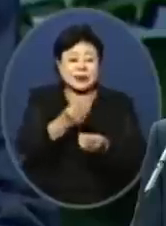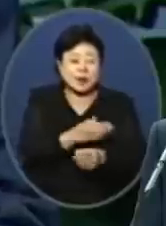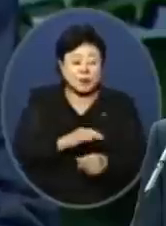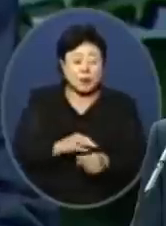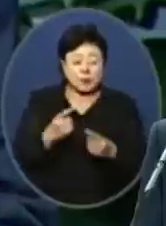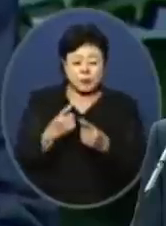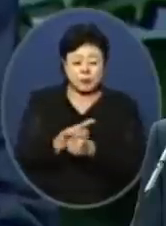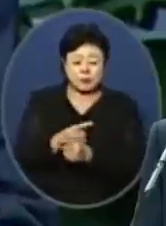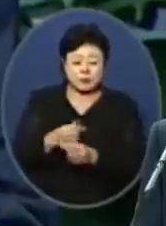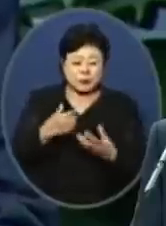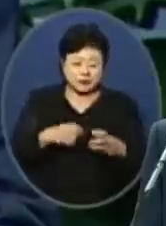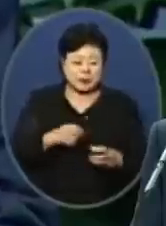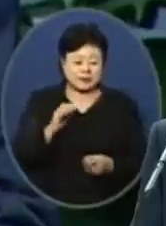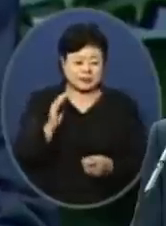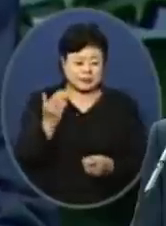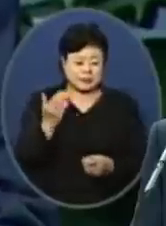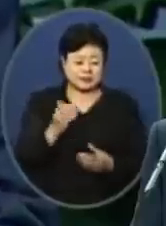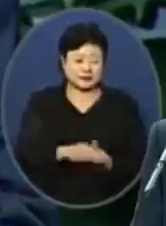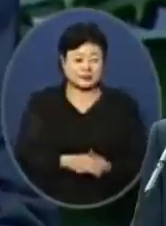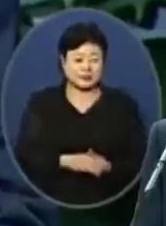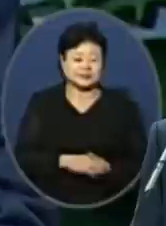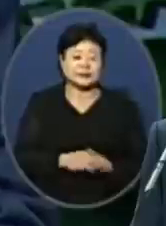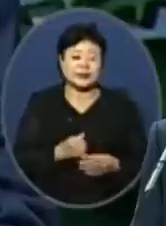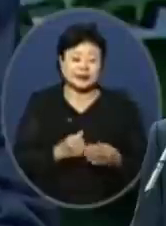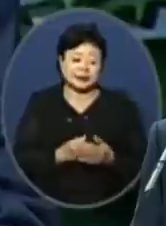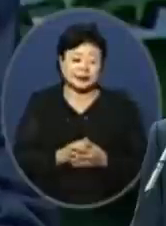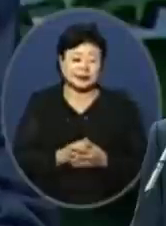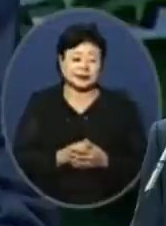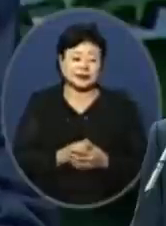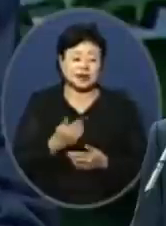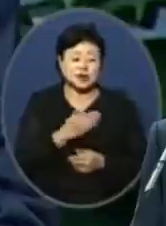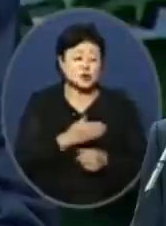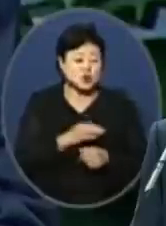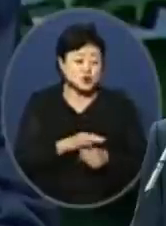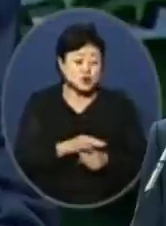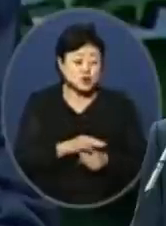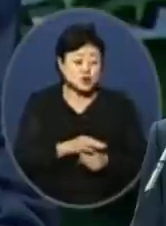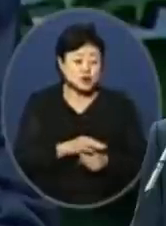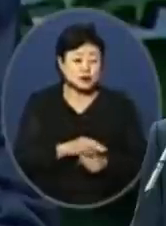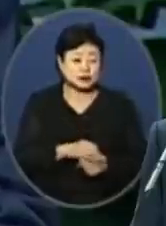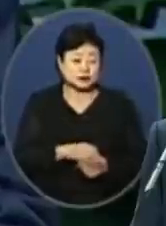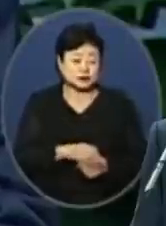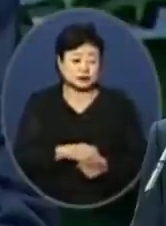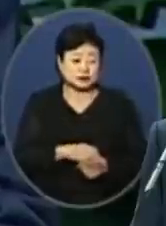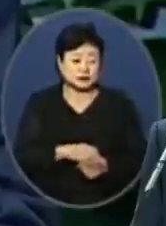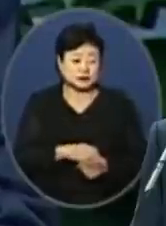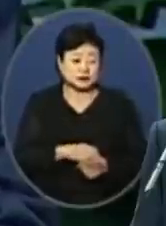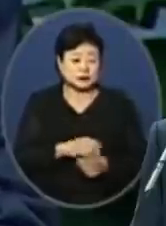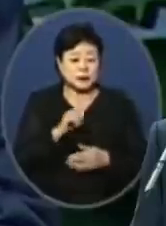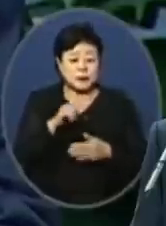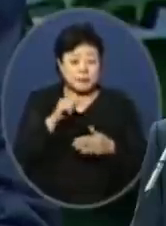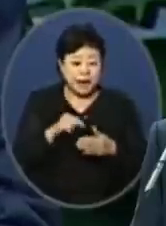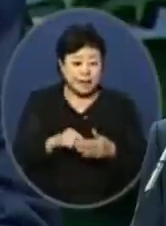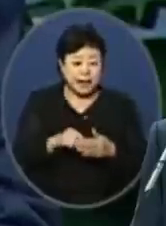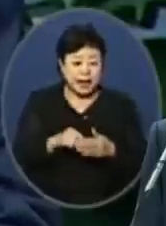육체가 깨어지는 것입니다. 그래서 육을 정복하고 마음속에